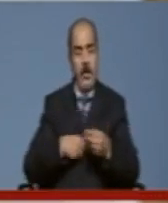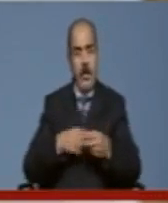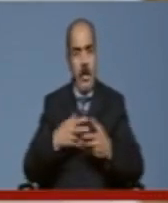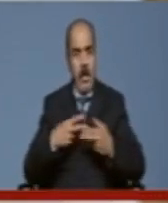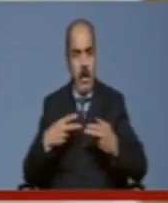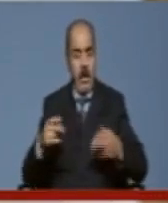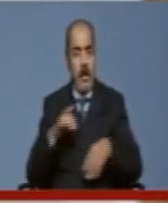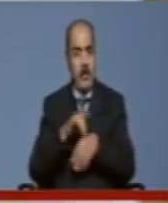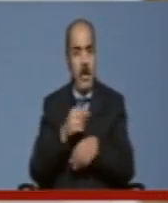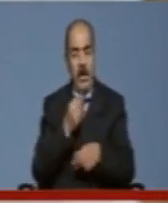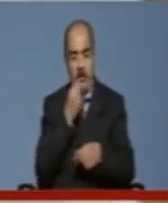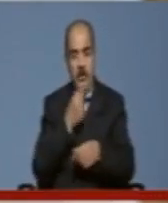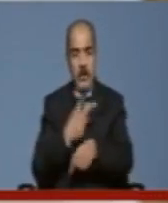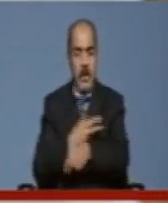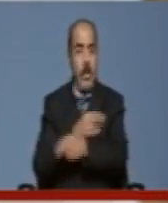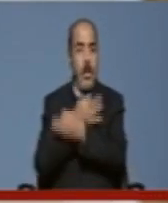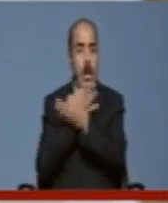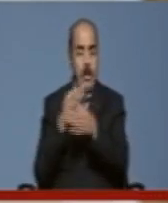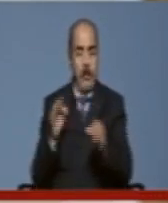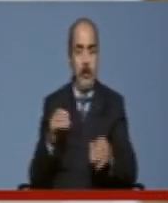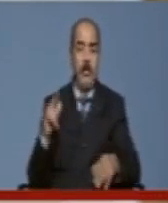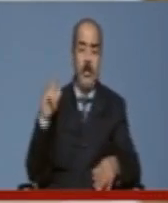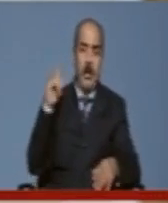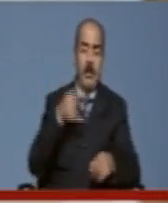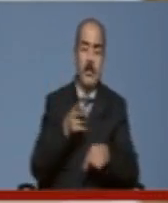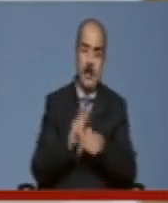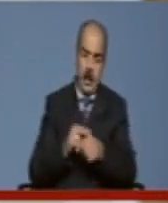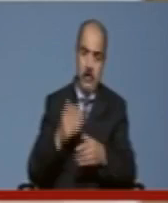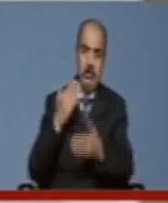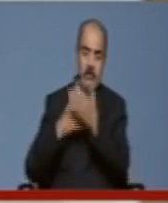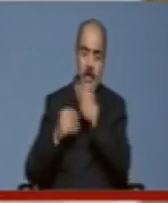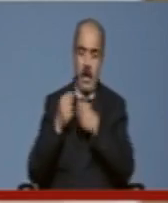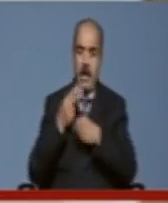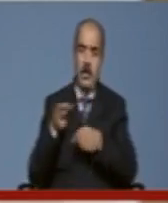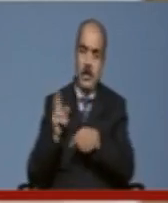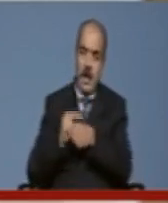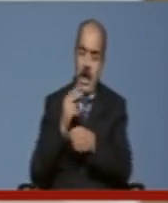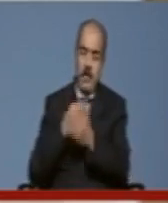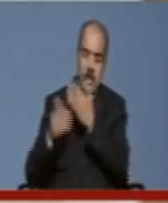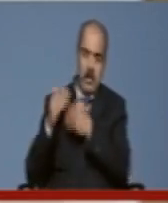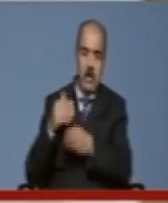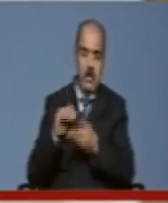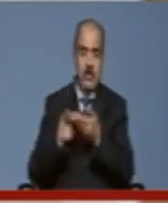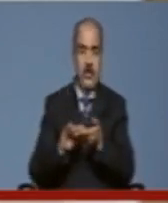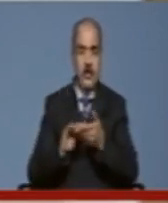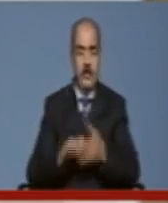طبية، وهناك طائرات أخرى سوف تتبعها، وسوف نكون